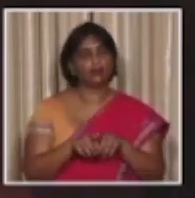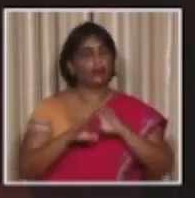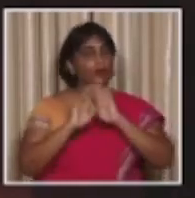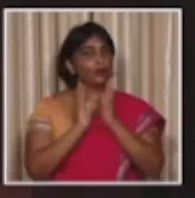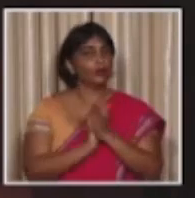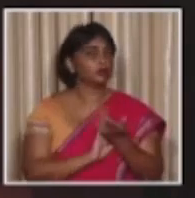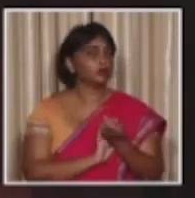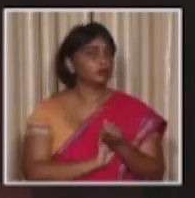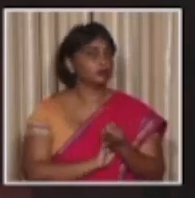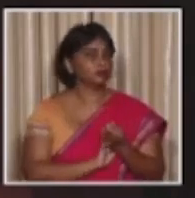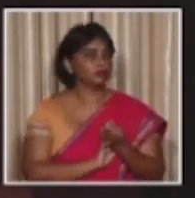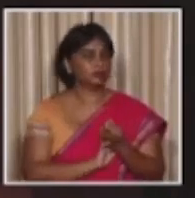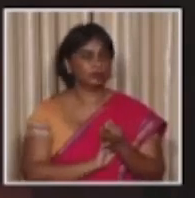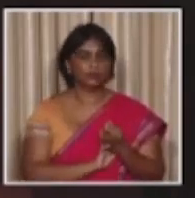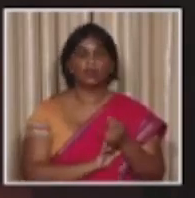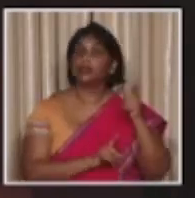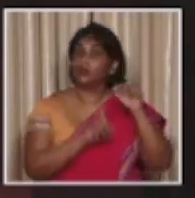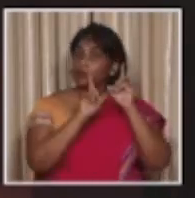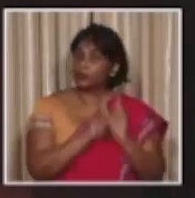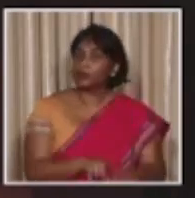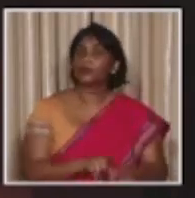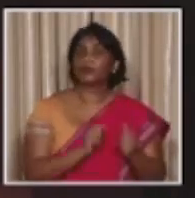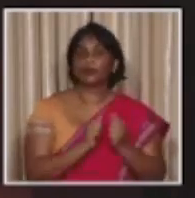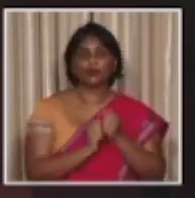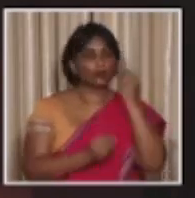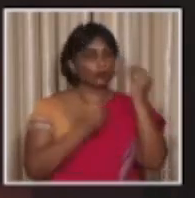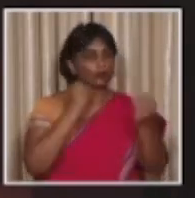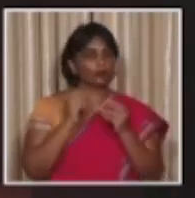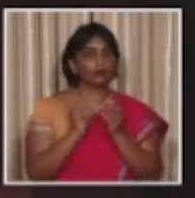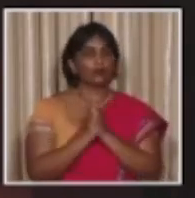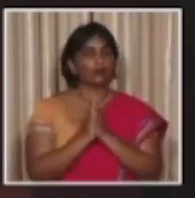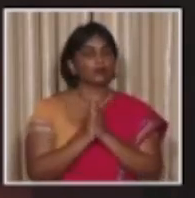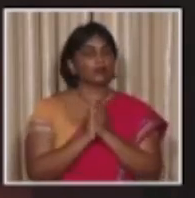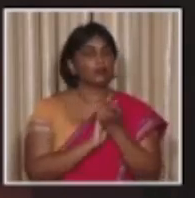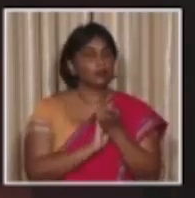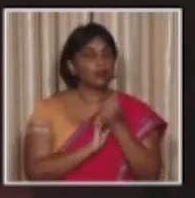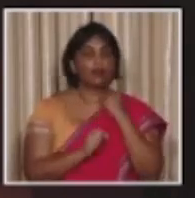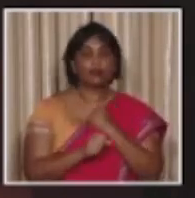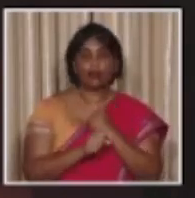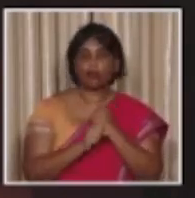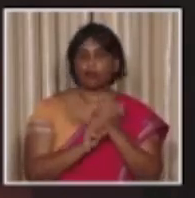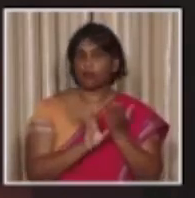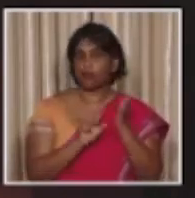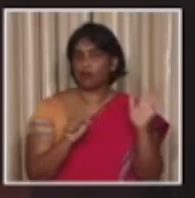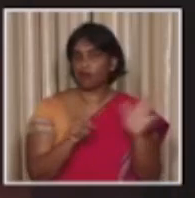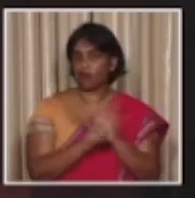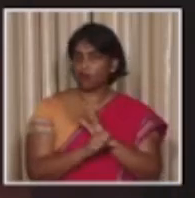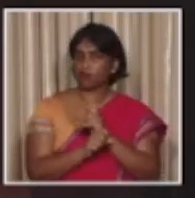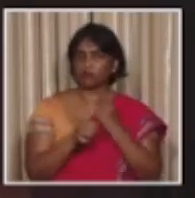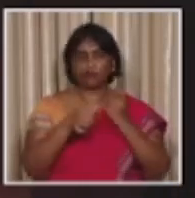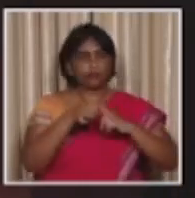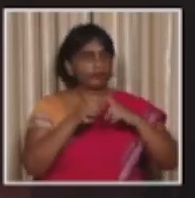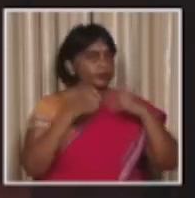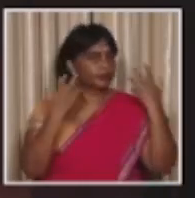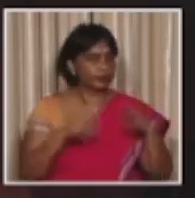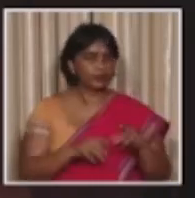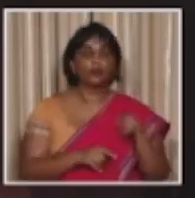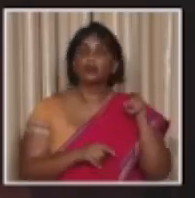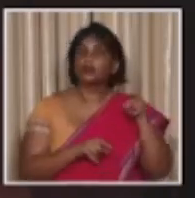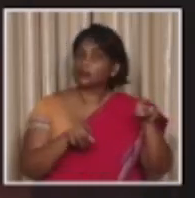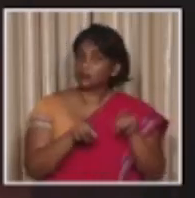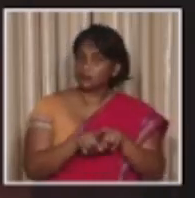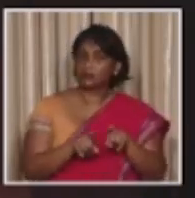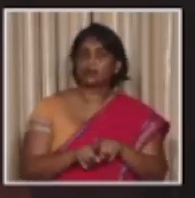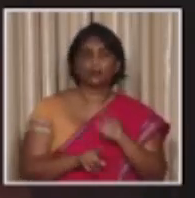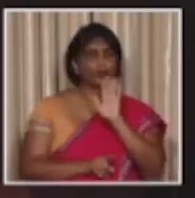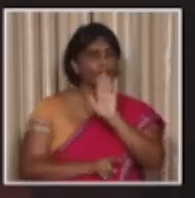වටිනාකම කොපමණද එසේ පවරනු ලබන සියලු වත්කම් පිළිබඳ රජයේ පූර්ව තක්සේරුවක් කර තිබේද එසේනම්